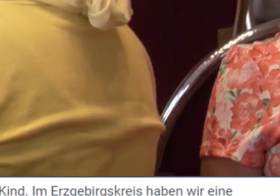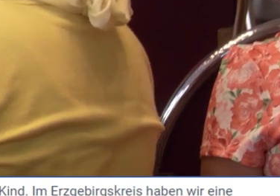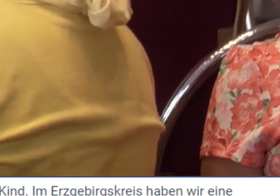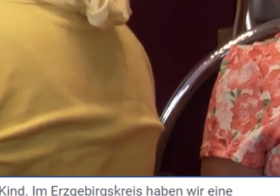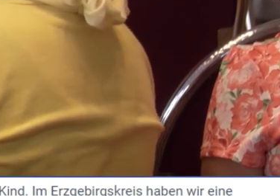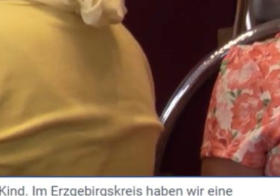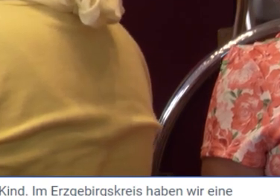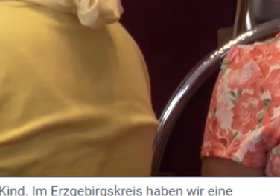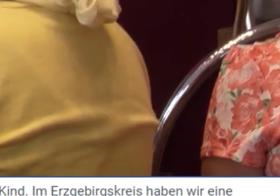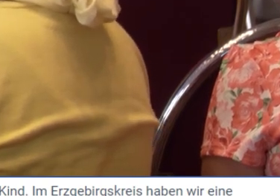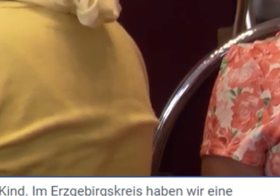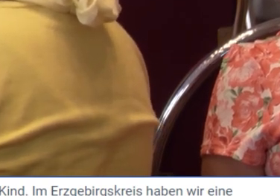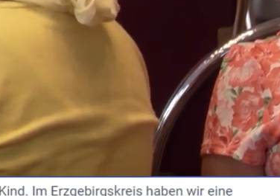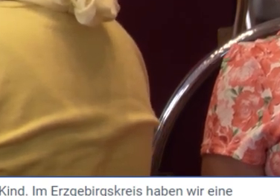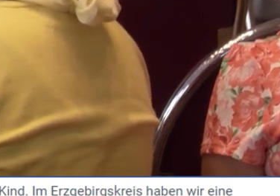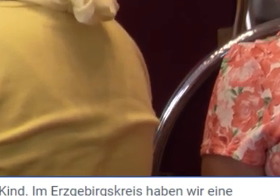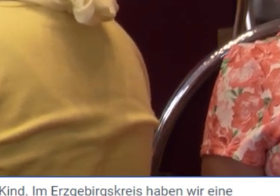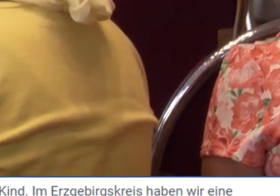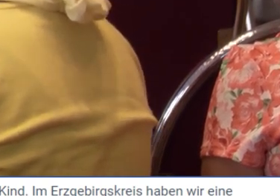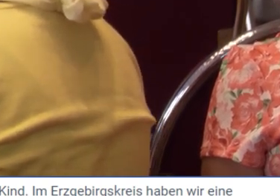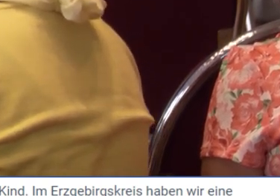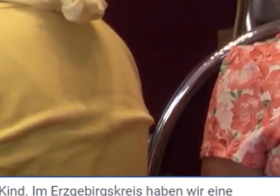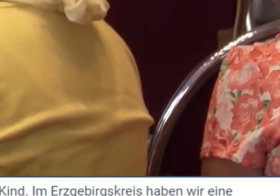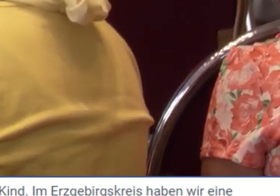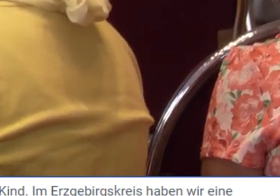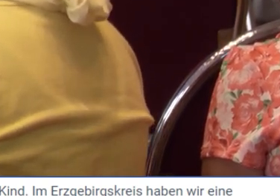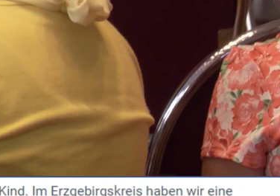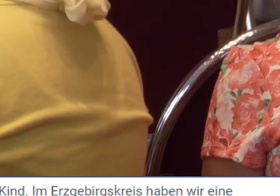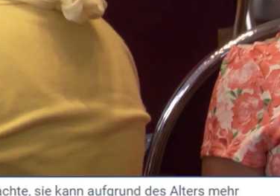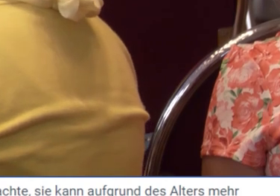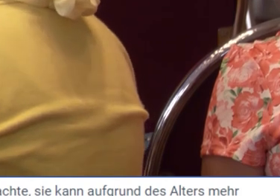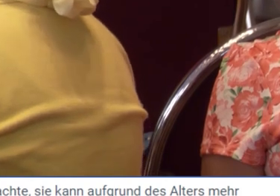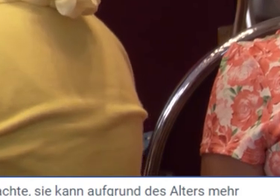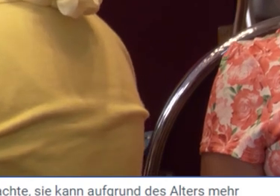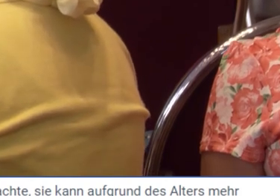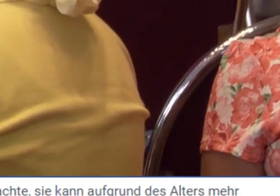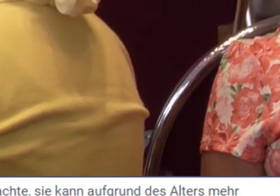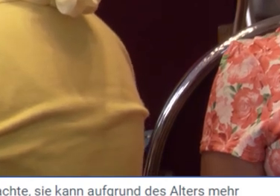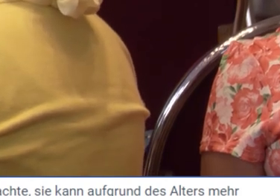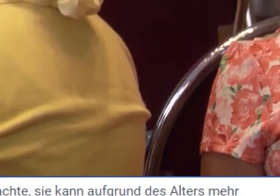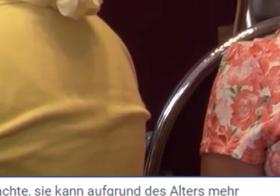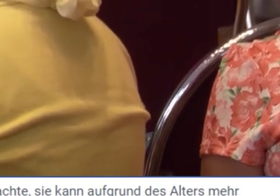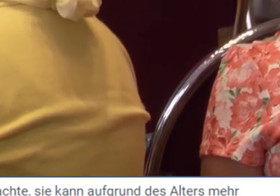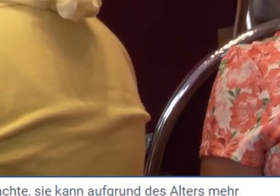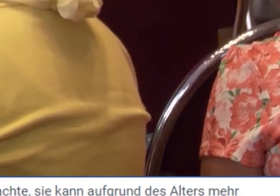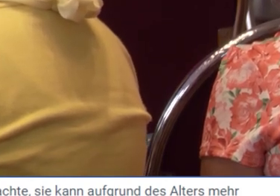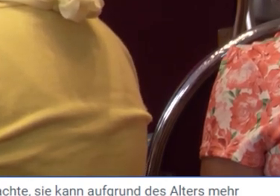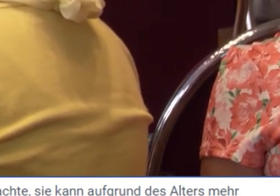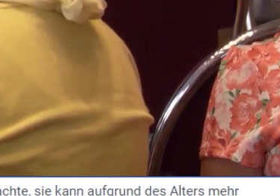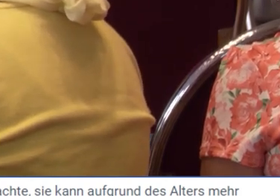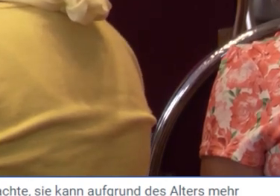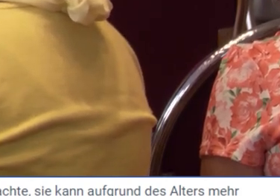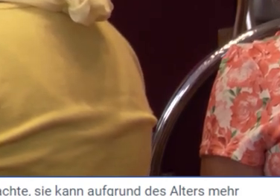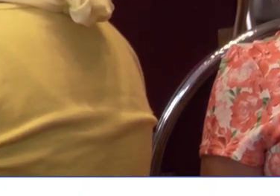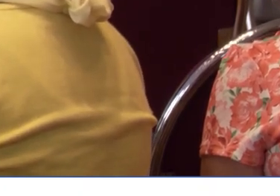zumindest ans Alter des Kindes gekoppelt ohne zu schauen oder zu wenig zu sehen was sind die Bedarfe des